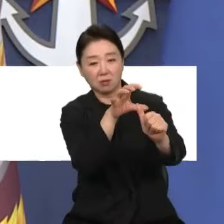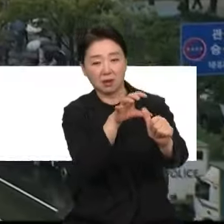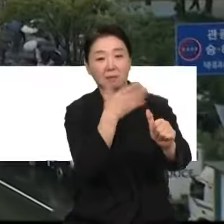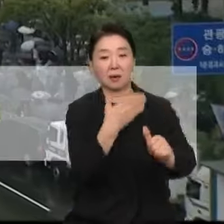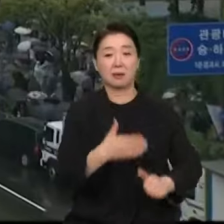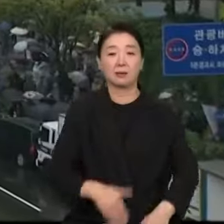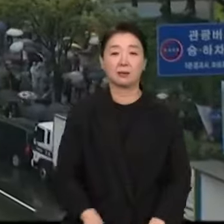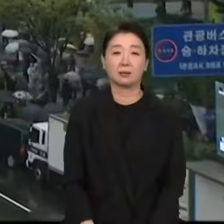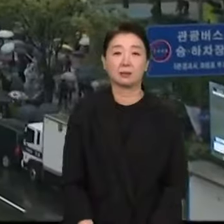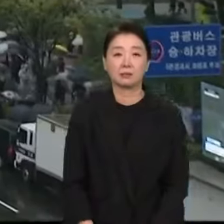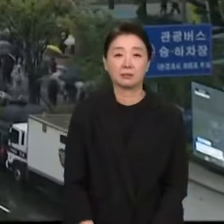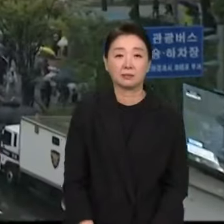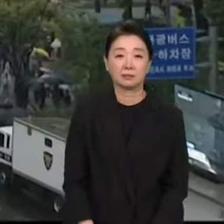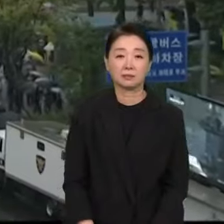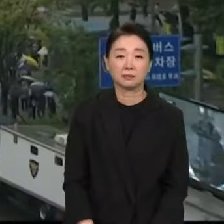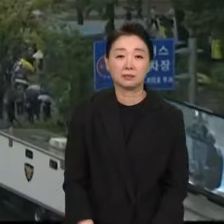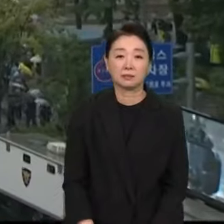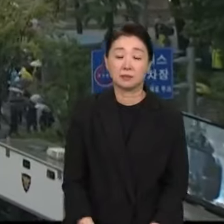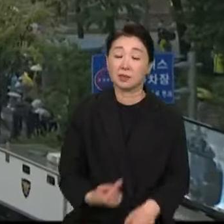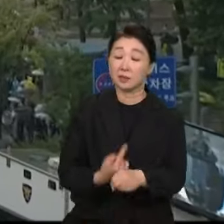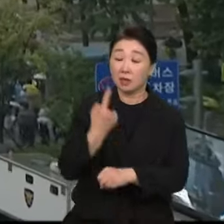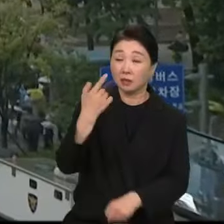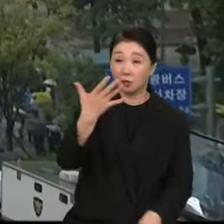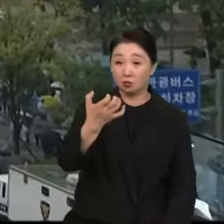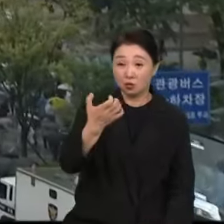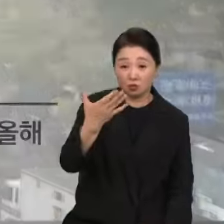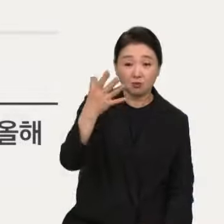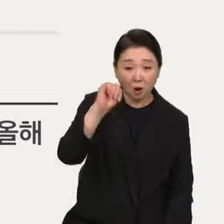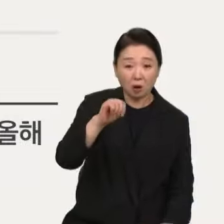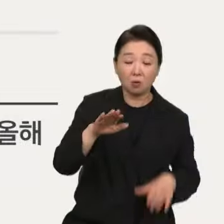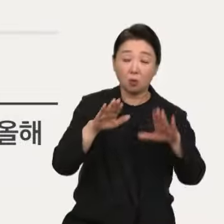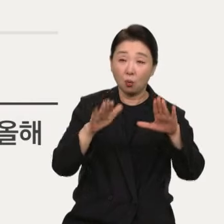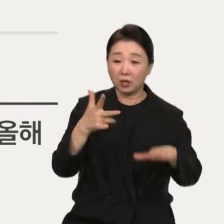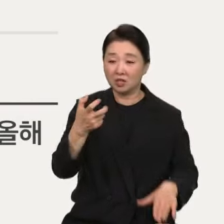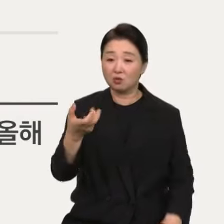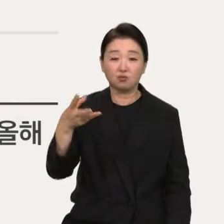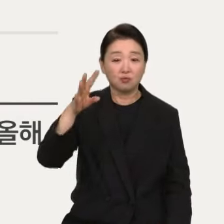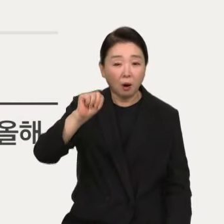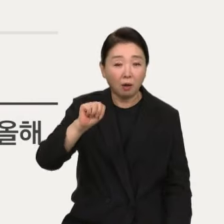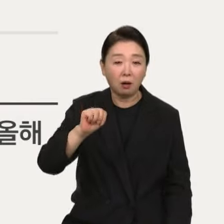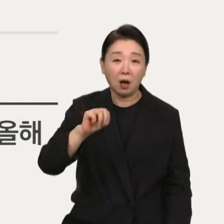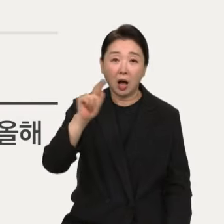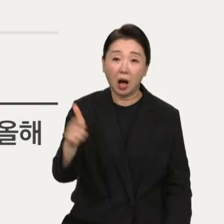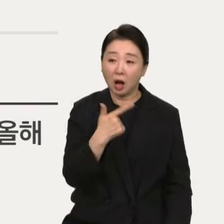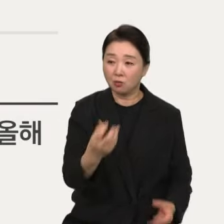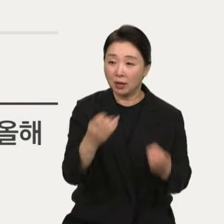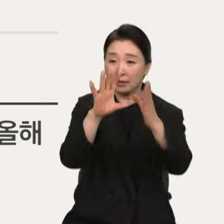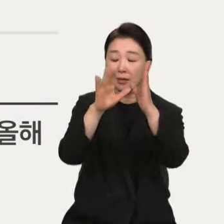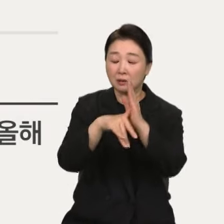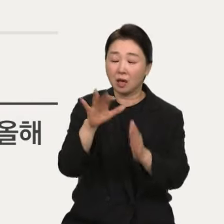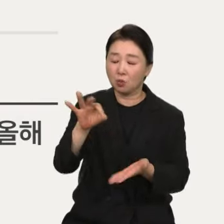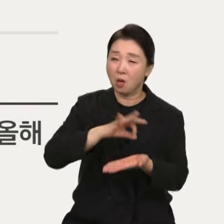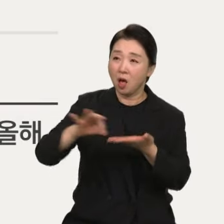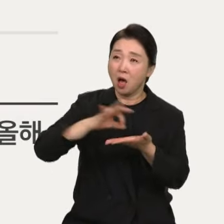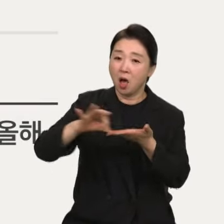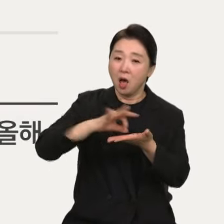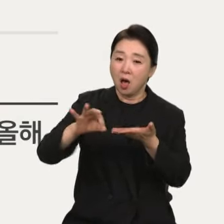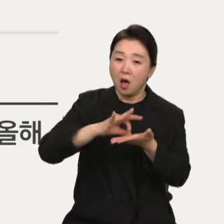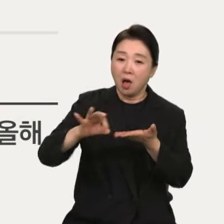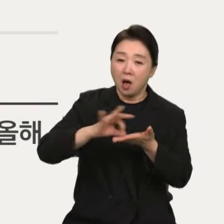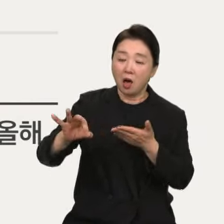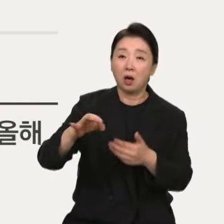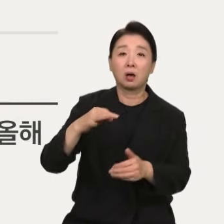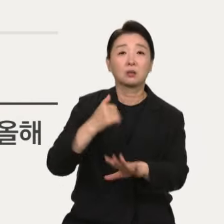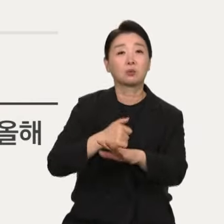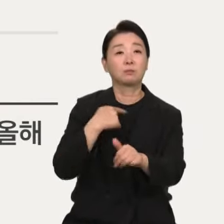생각합니다. 지난해 99억 원에 이어 올해 79억 원 등 하루짜리 행사에 막대한 세금을 투입한다는